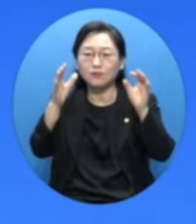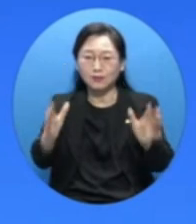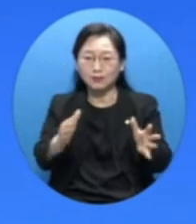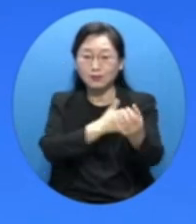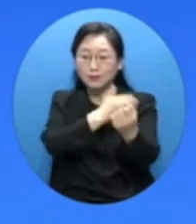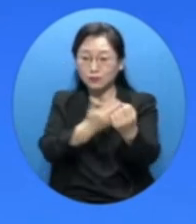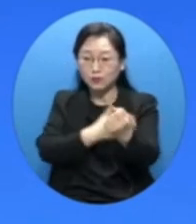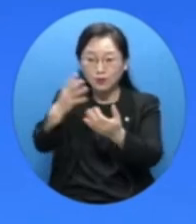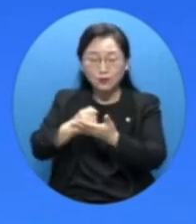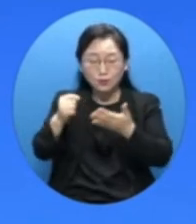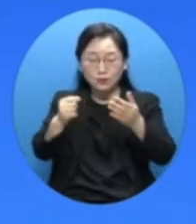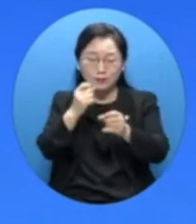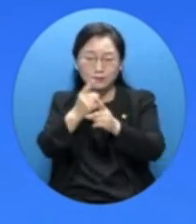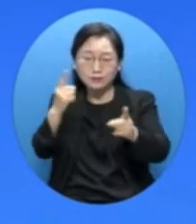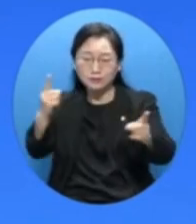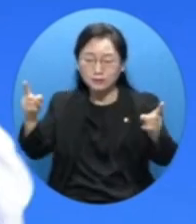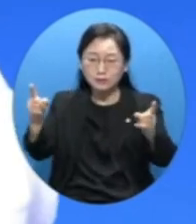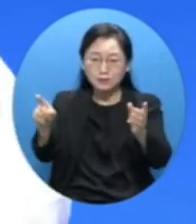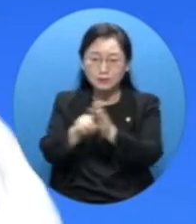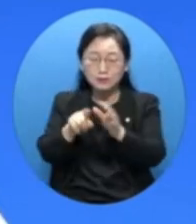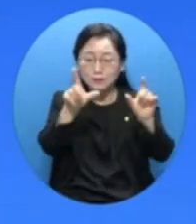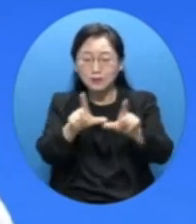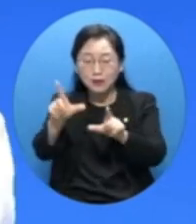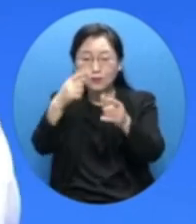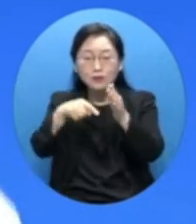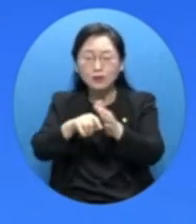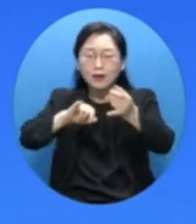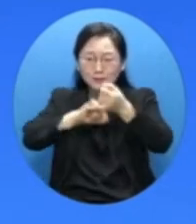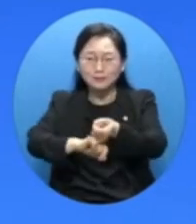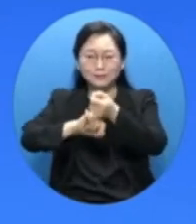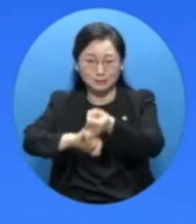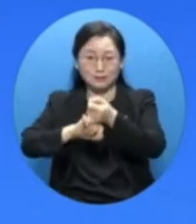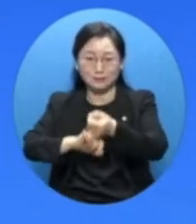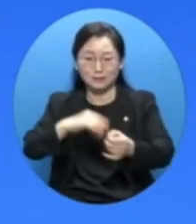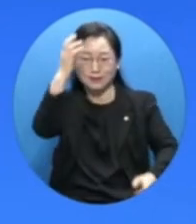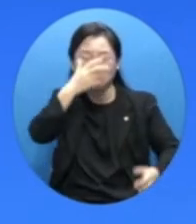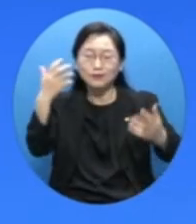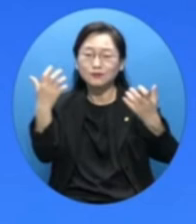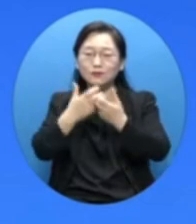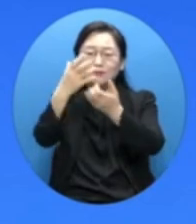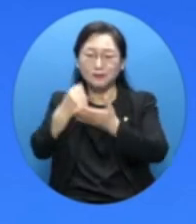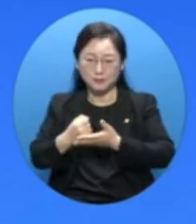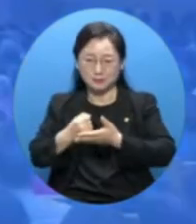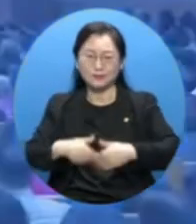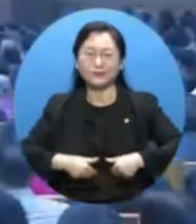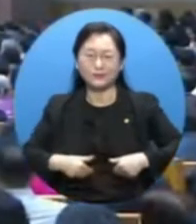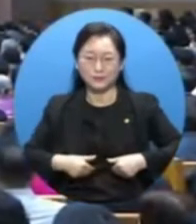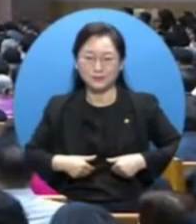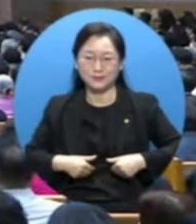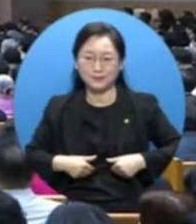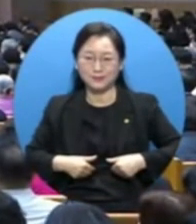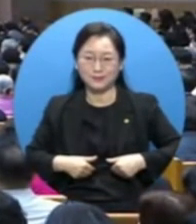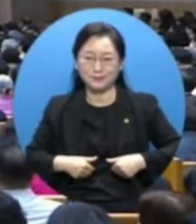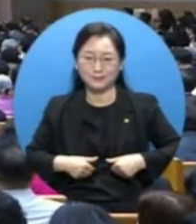능력 있는 신앙생활, 승리하는 삶을 살기 위해서는 반드시 성령의 충만함을 받아야 되는 것입니다.